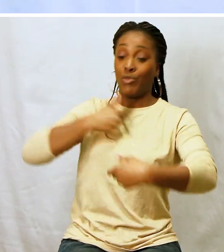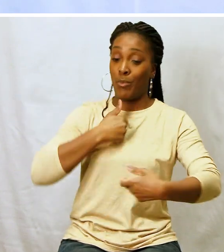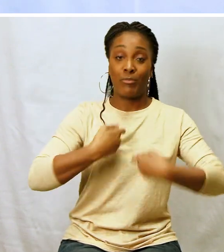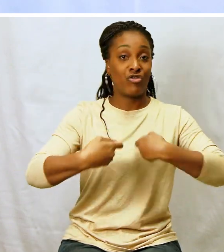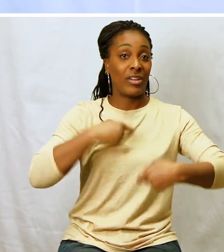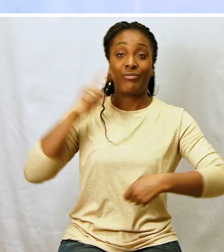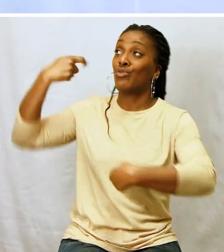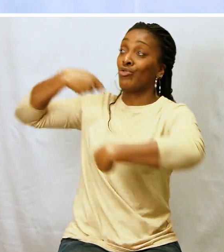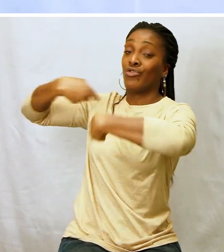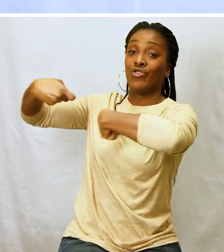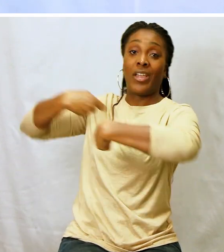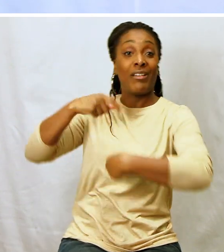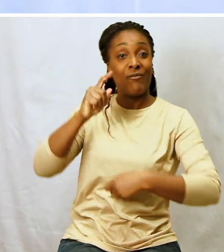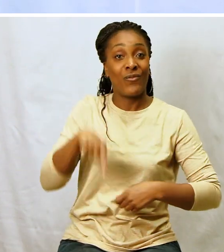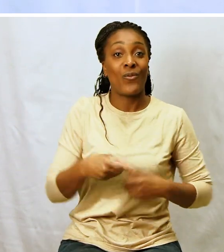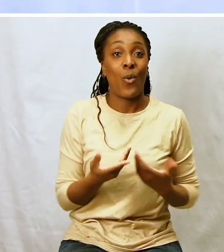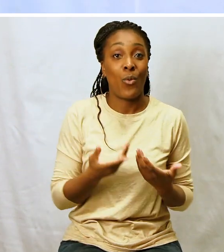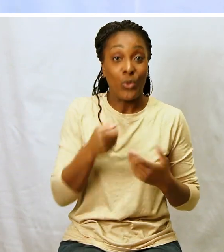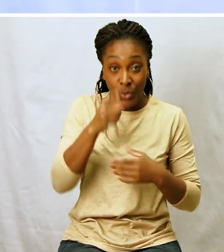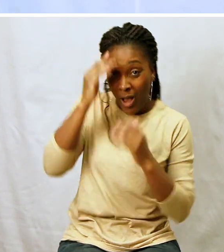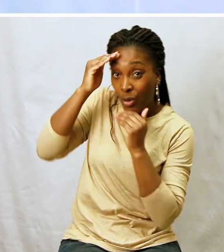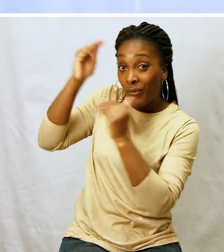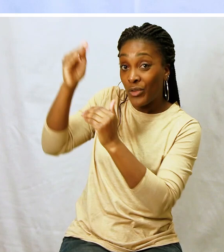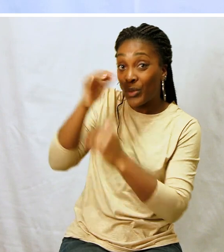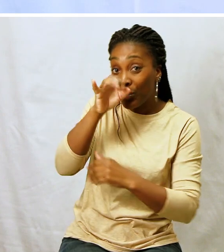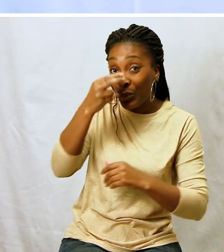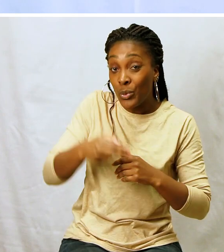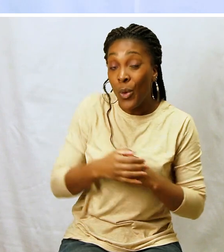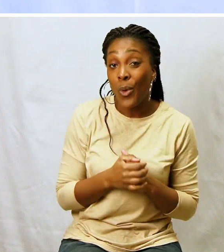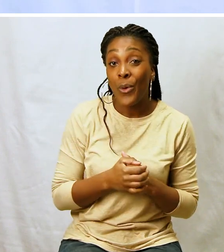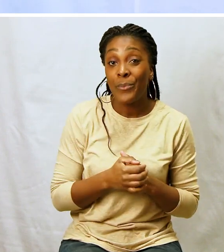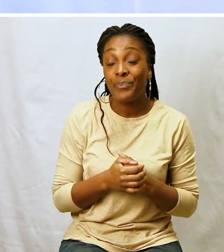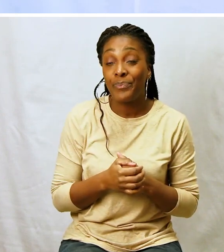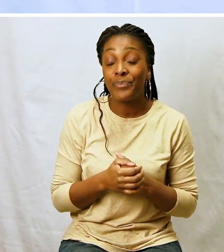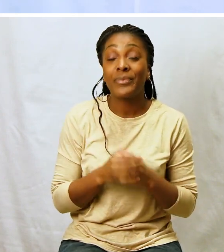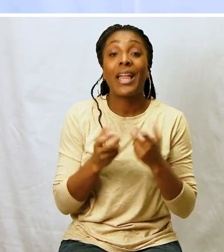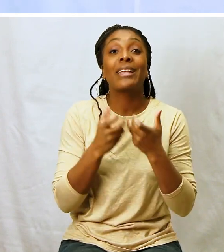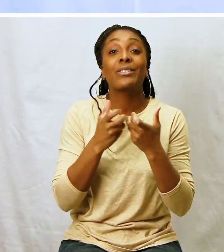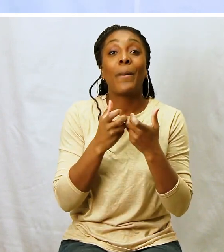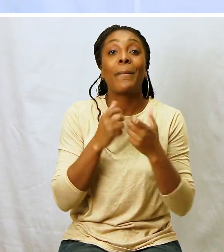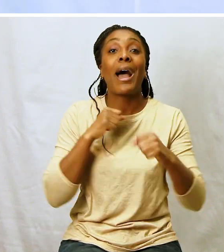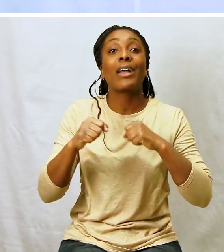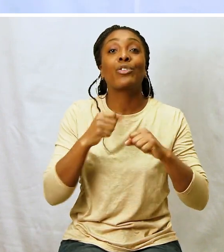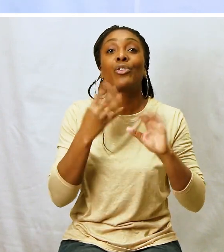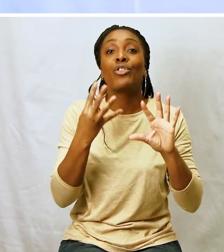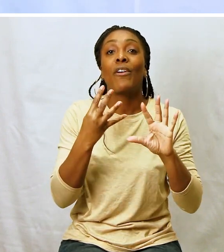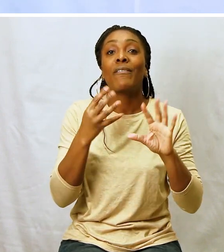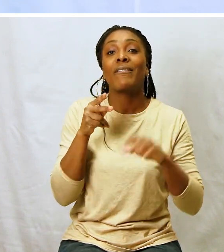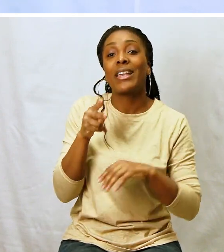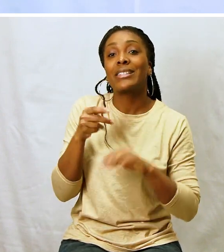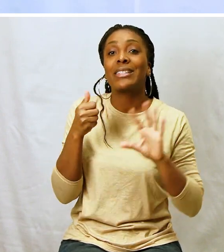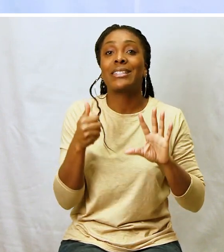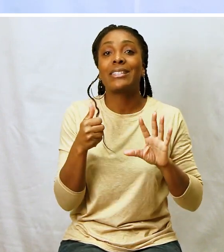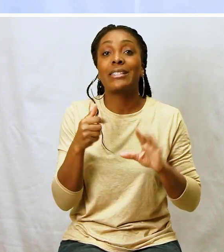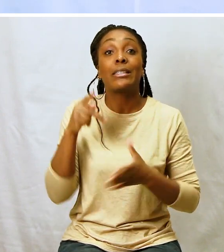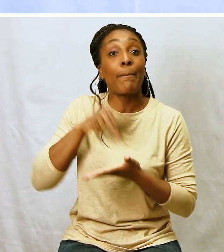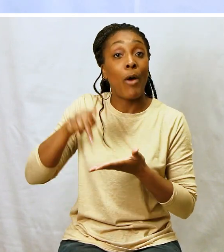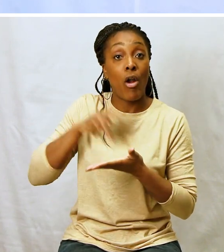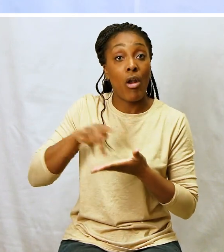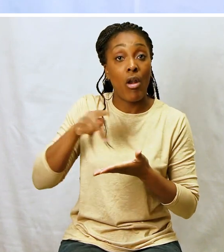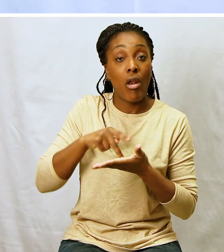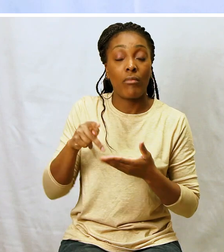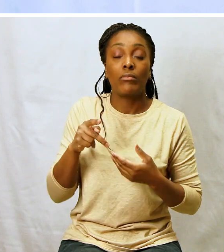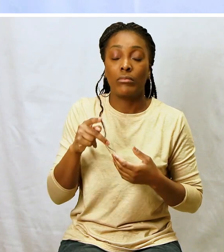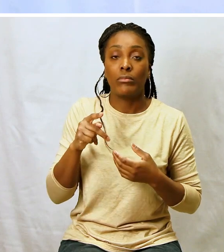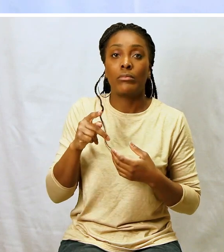pas. Est-ce que tu lui fais confiance dans ce sens-là? Un exemple, Acte 9, verset 6, ça parle de Paul qui vient d'être touché